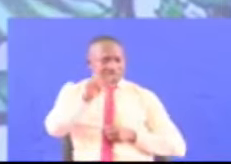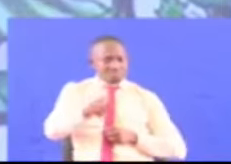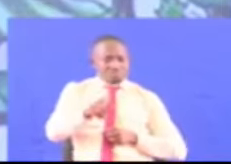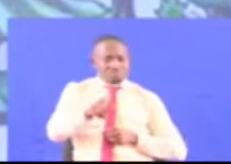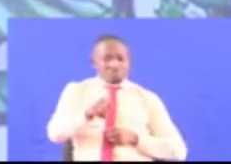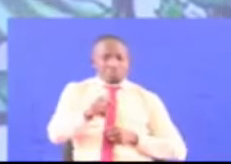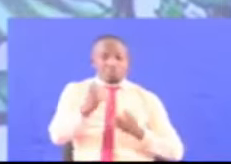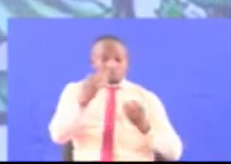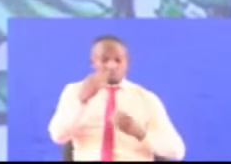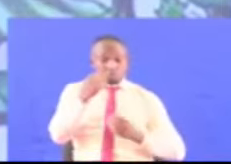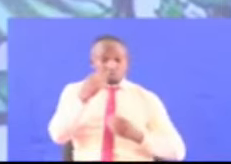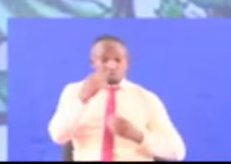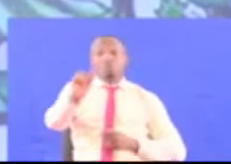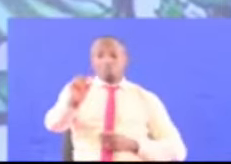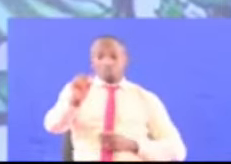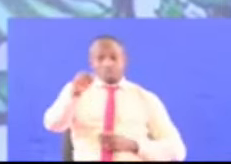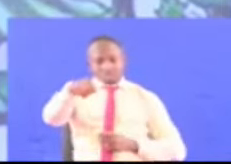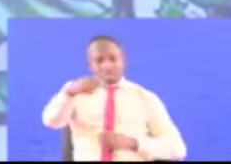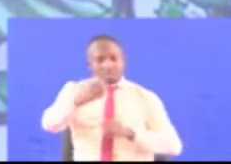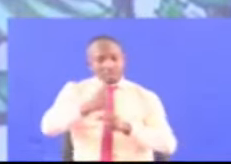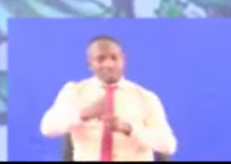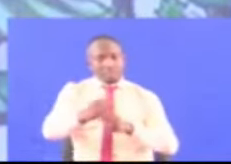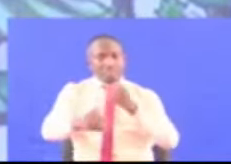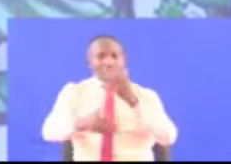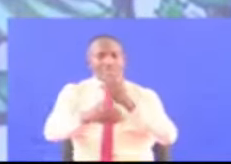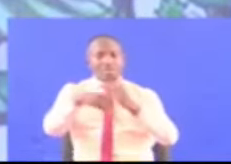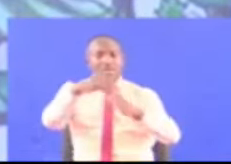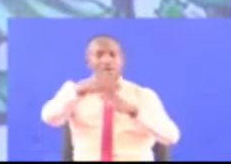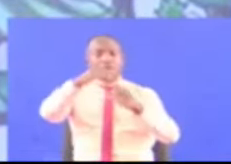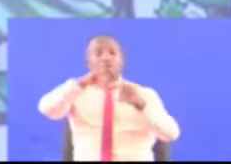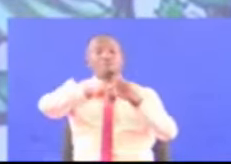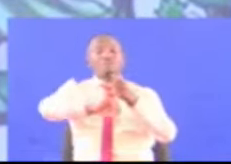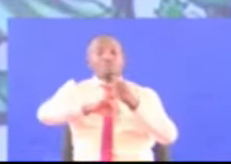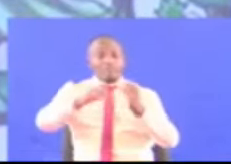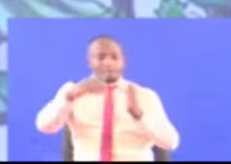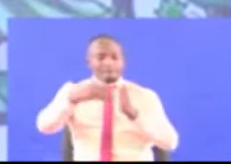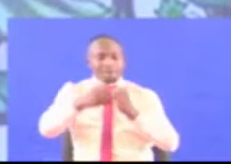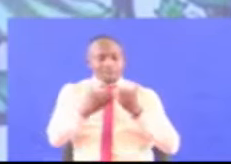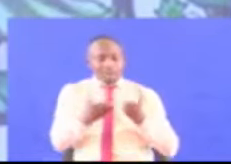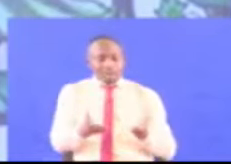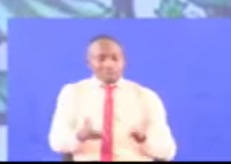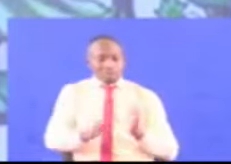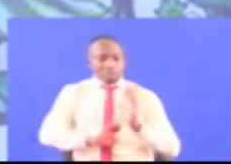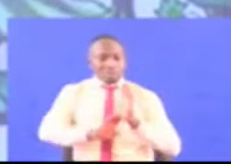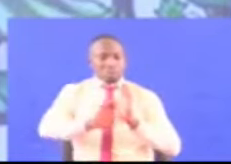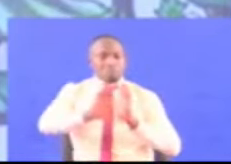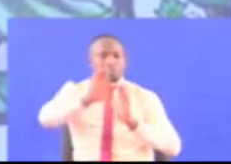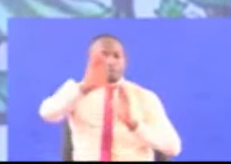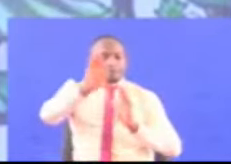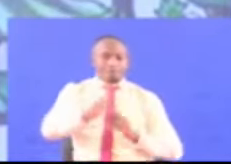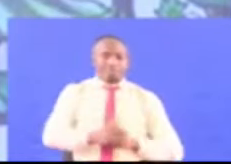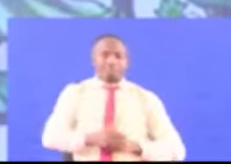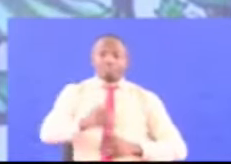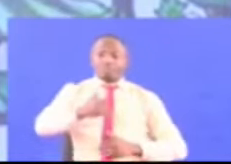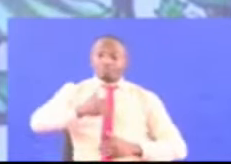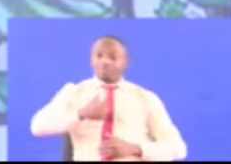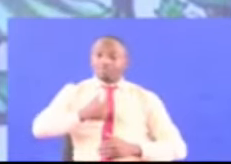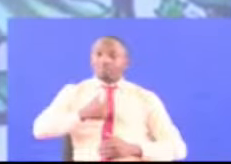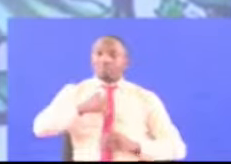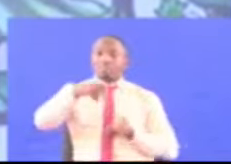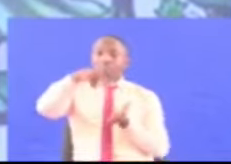ndogo, lakini ile kazi ndio iliyojenga urafiki ambao leo nimesimama hapa. Nasema nimesimama hapa kwa